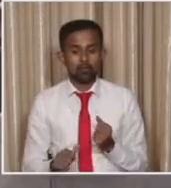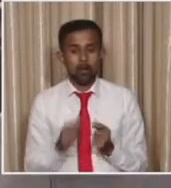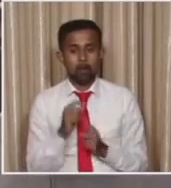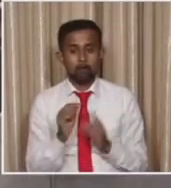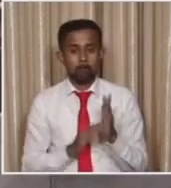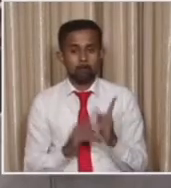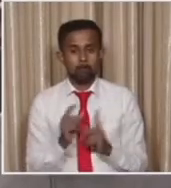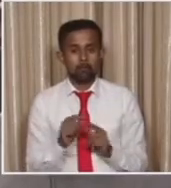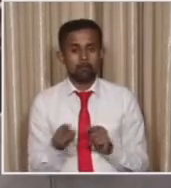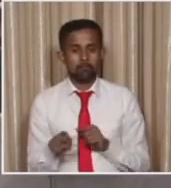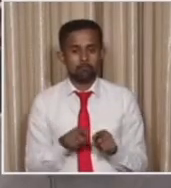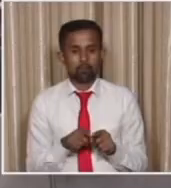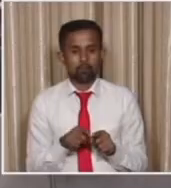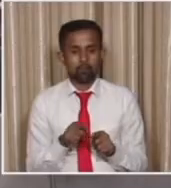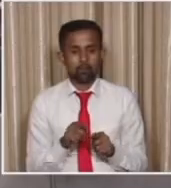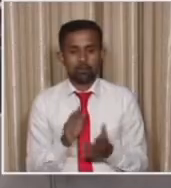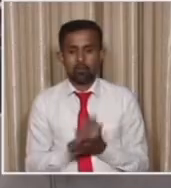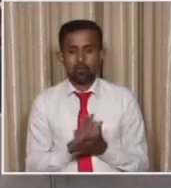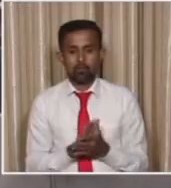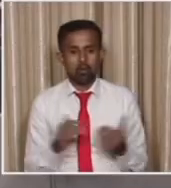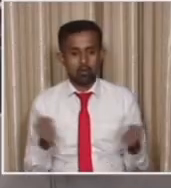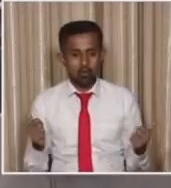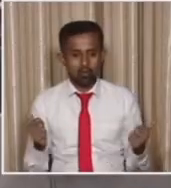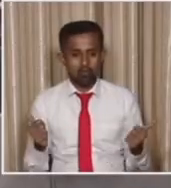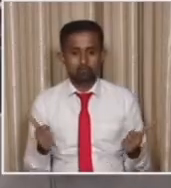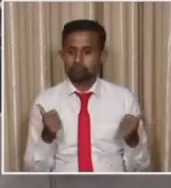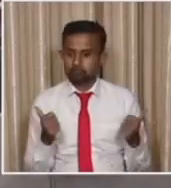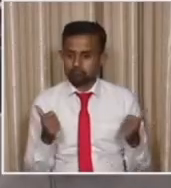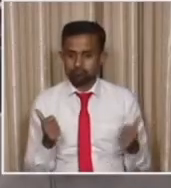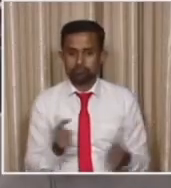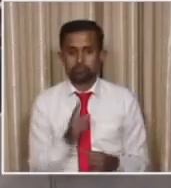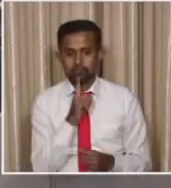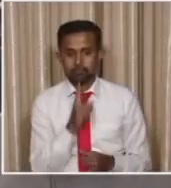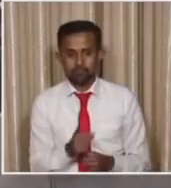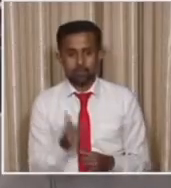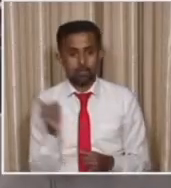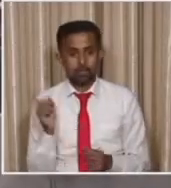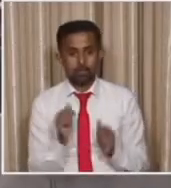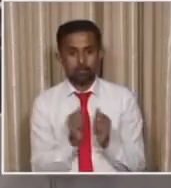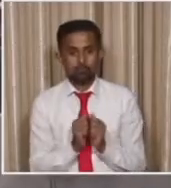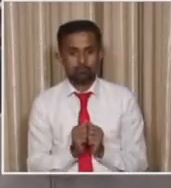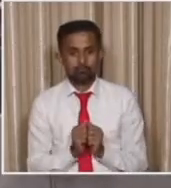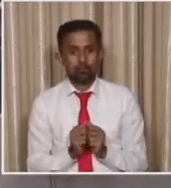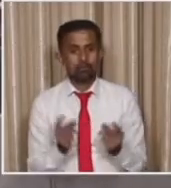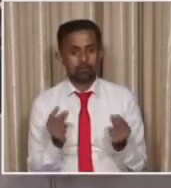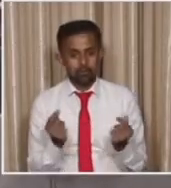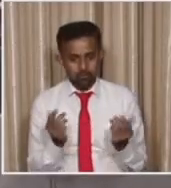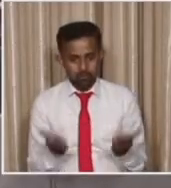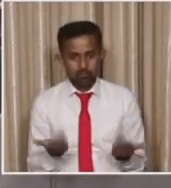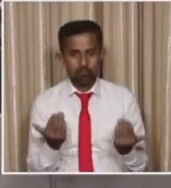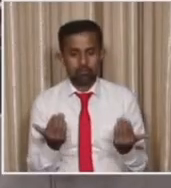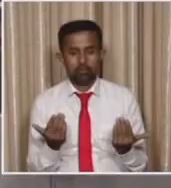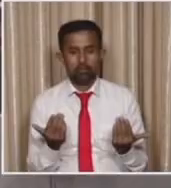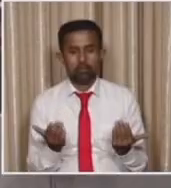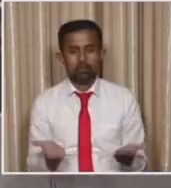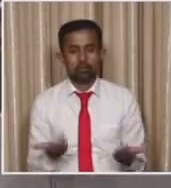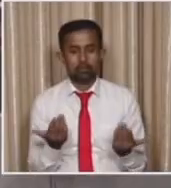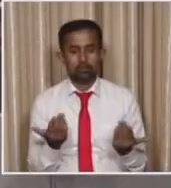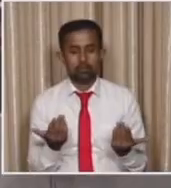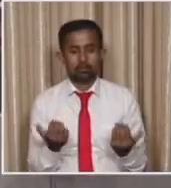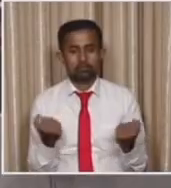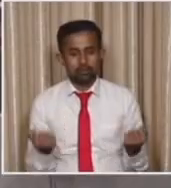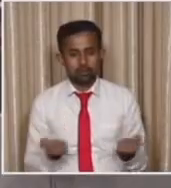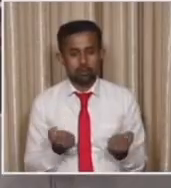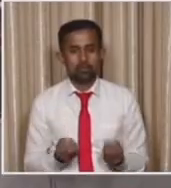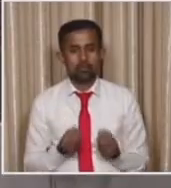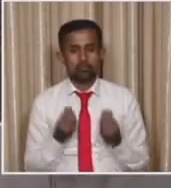ore kadiate, pili banda satrura patteno, agayumak karna wa, kate utte, hal noya wa ikmanimme, karna sakti